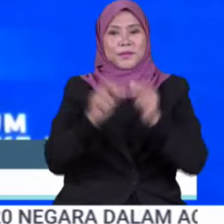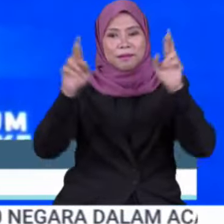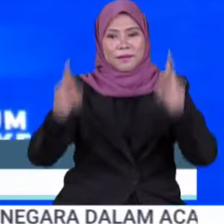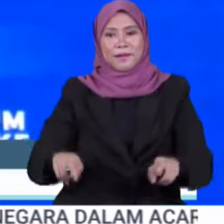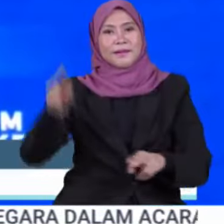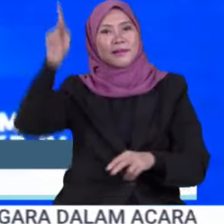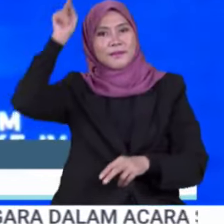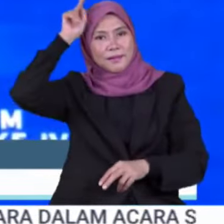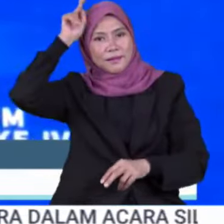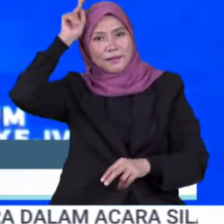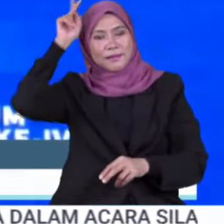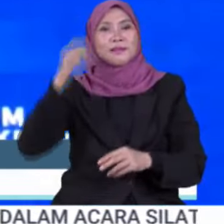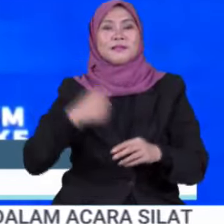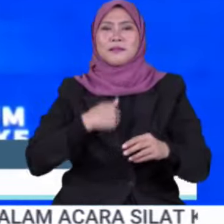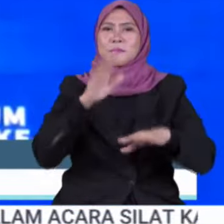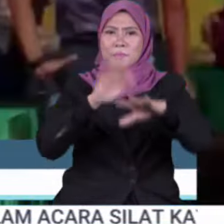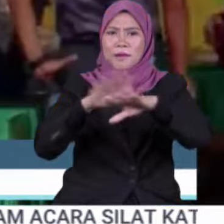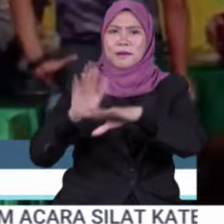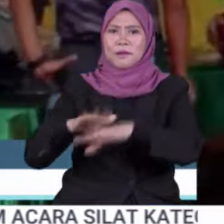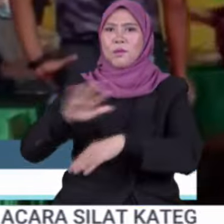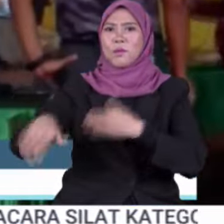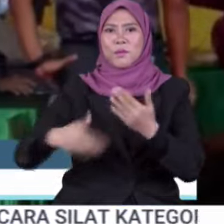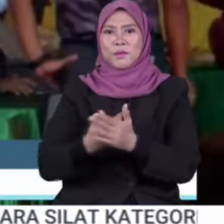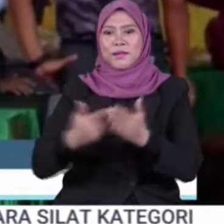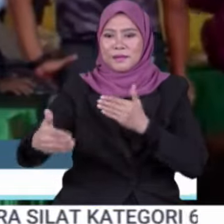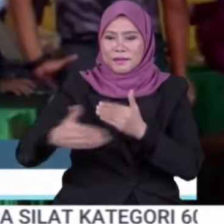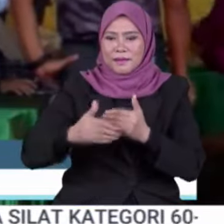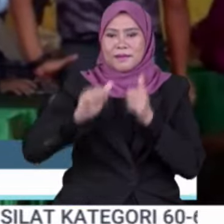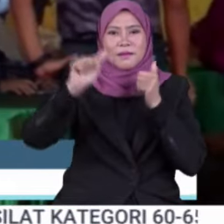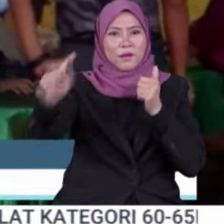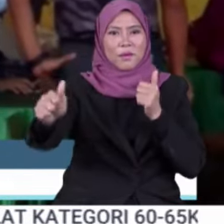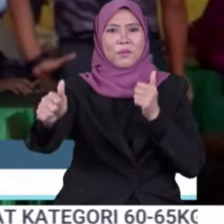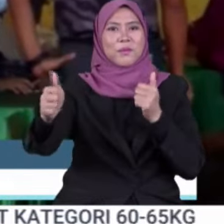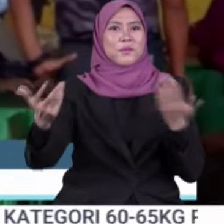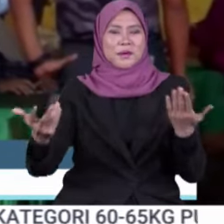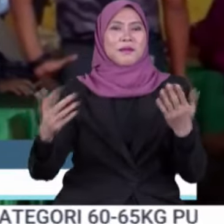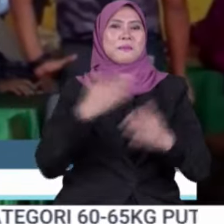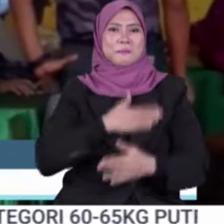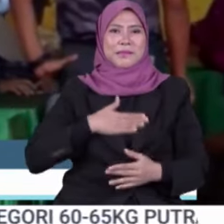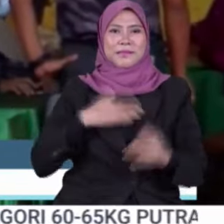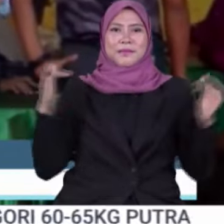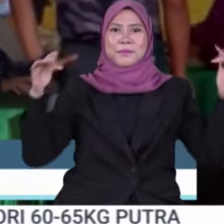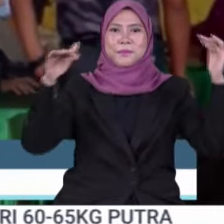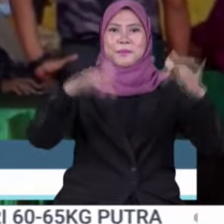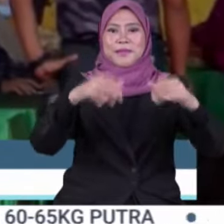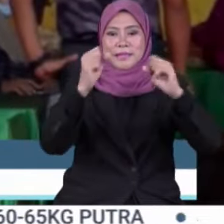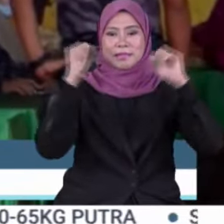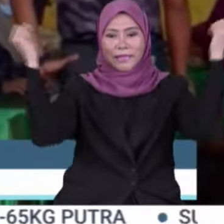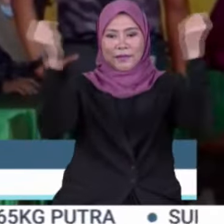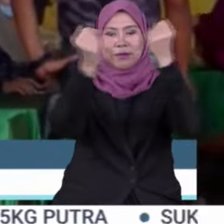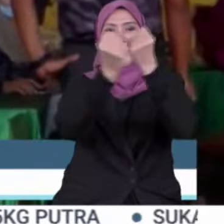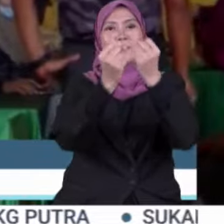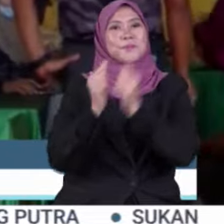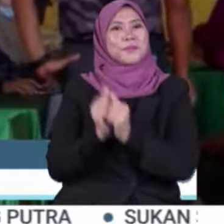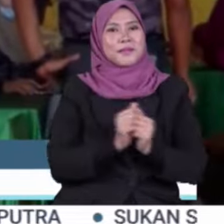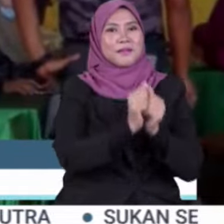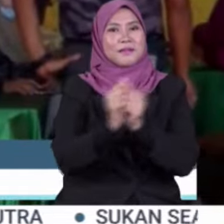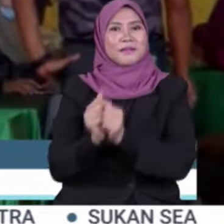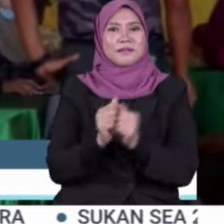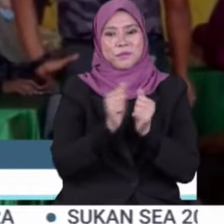rakyat-rakyat Kelantan. Jadi saya menyerulah, okey, yang dekat ke yang jauh ke pun semua datang ke stadium untuk bersama-sama kita